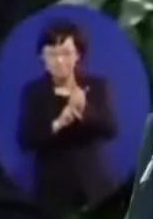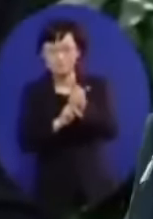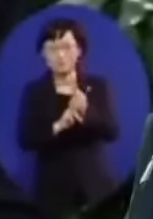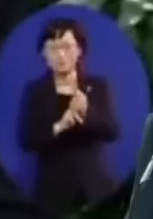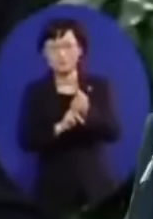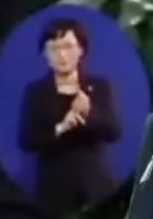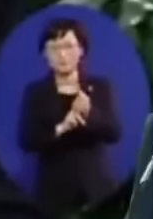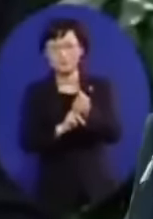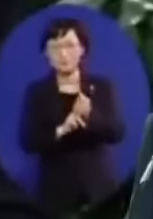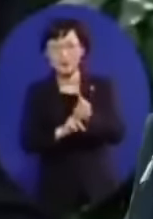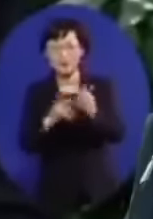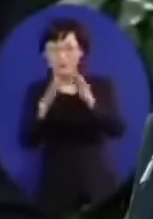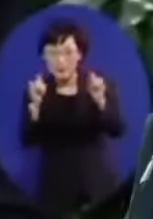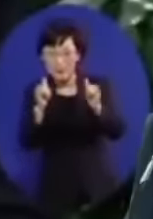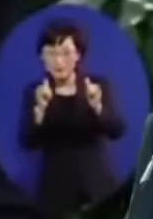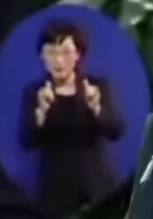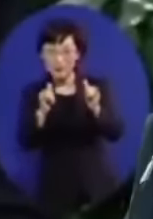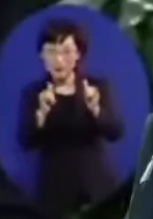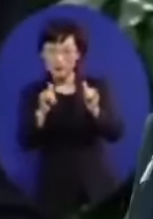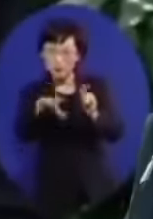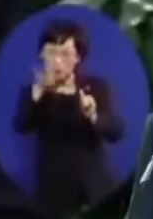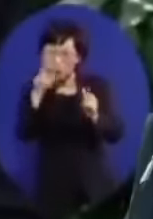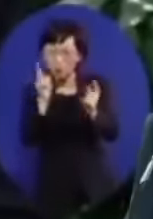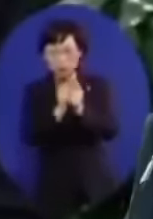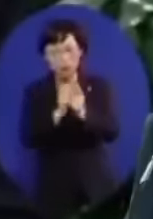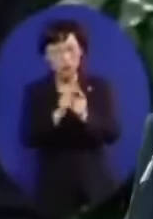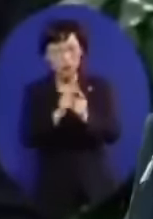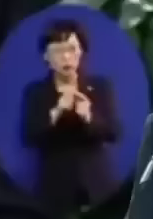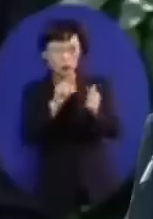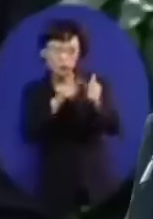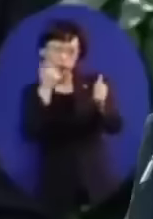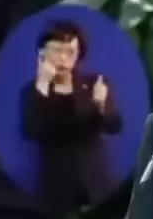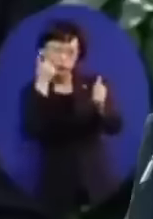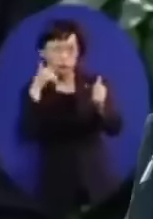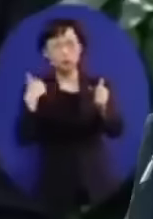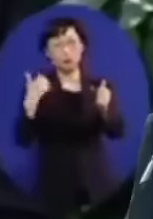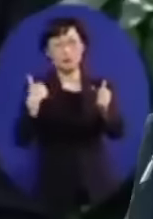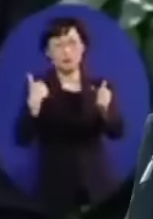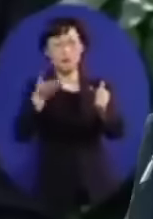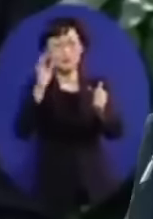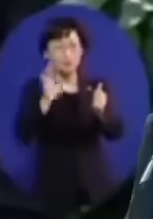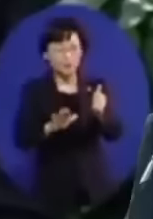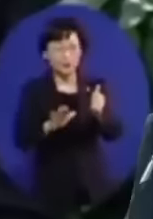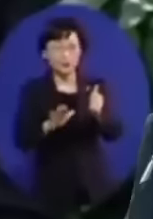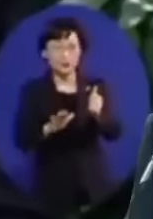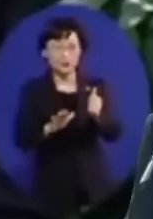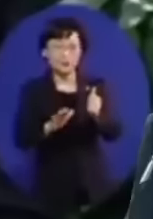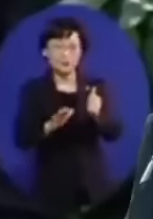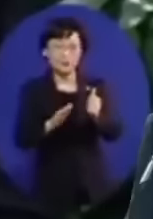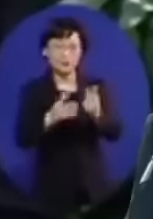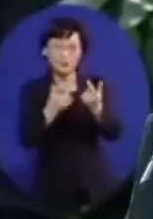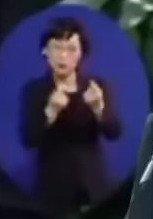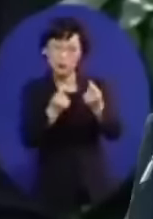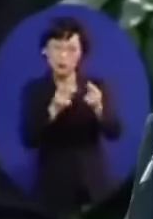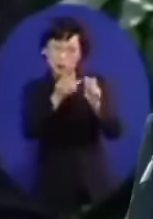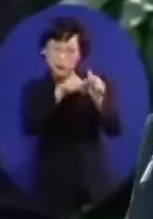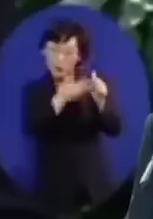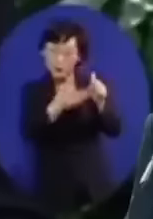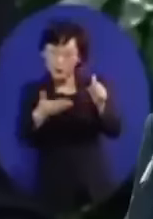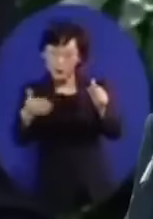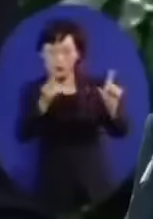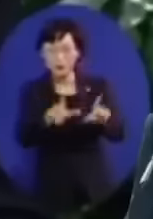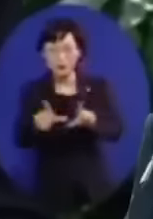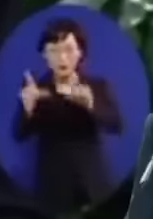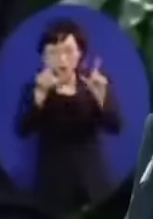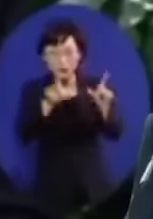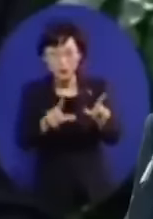처음 만나서 사람이 어떠한 사람인지 모릅니다. 그러나 좀 같이 지나면서 생활을 같이